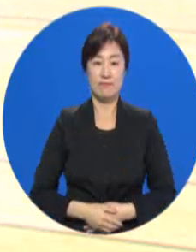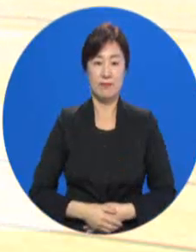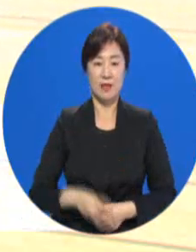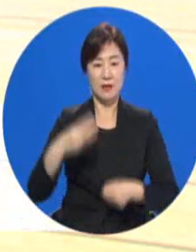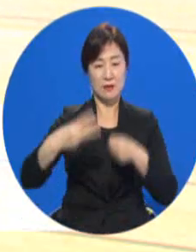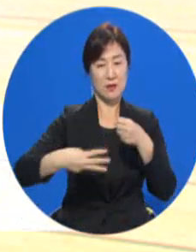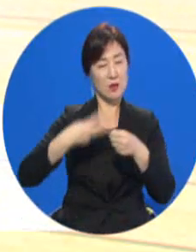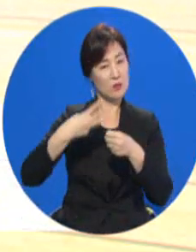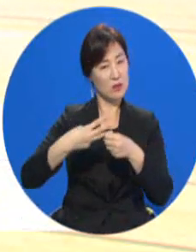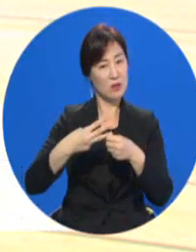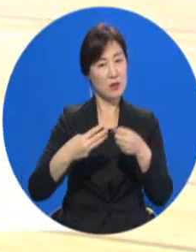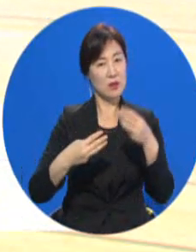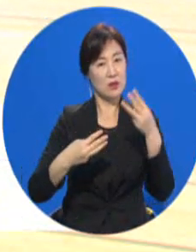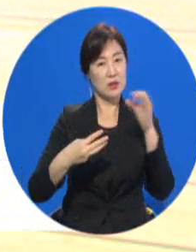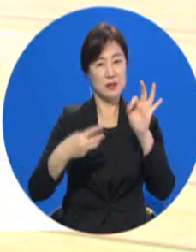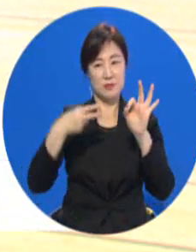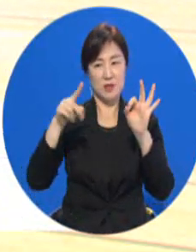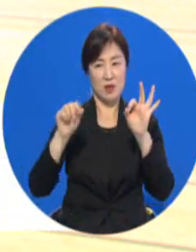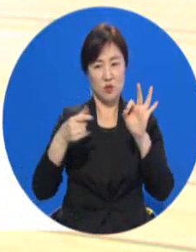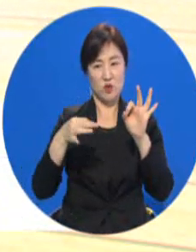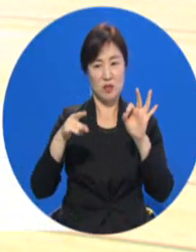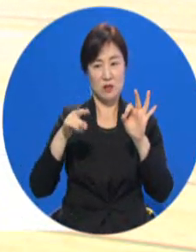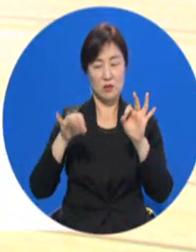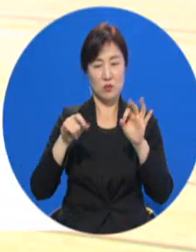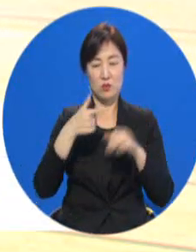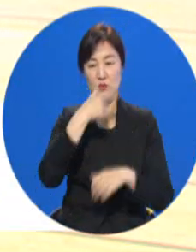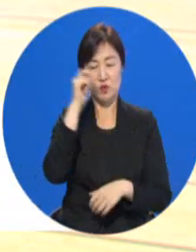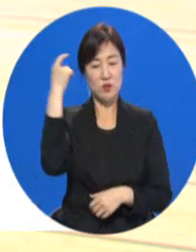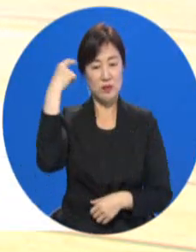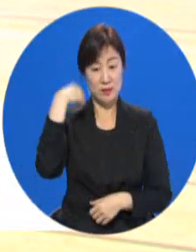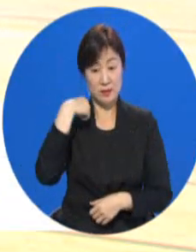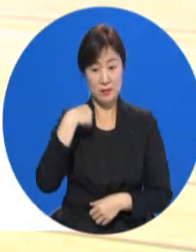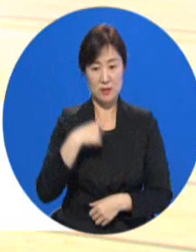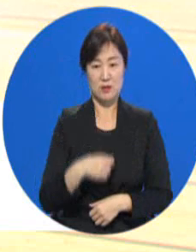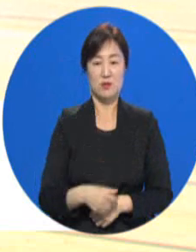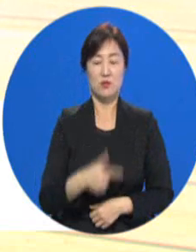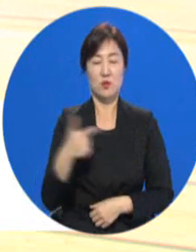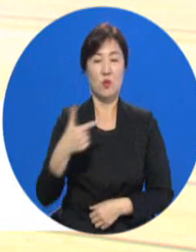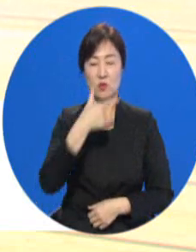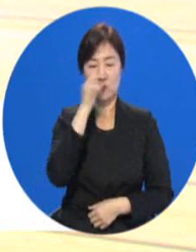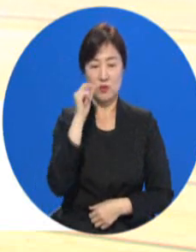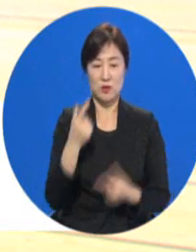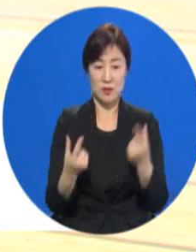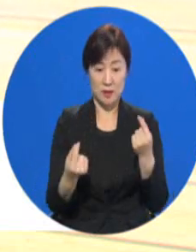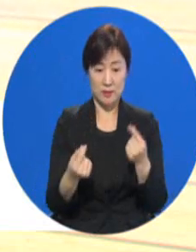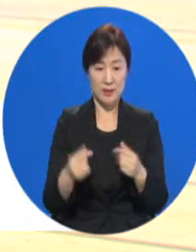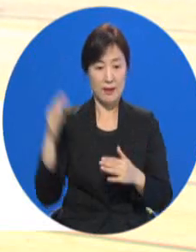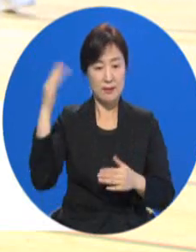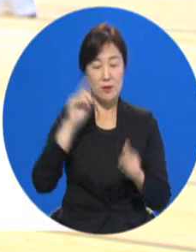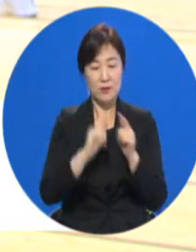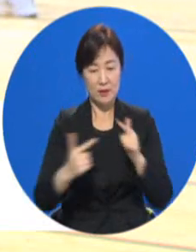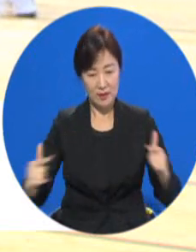10단위는 부족한 것 같습니다. 턱없이 부족하고요. 우리 학생들이 다양한